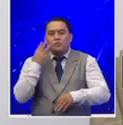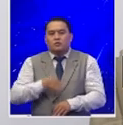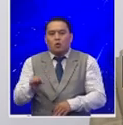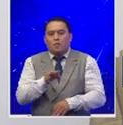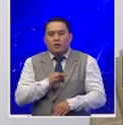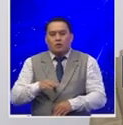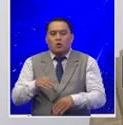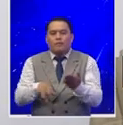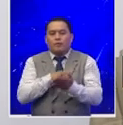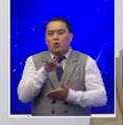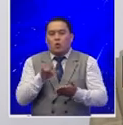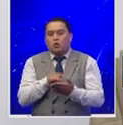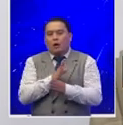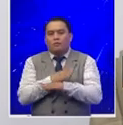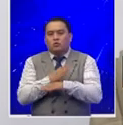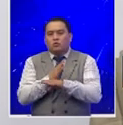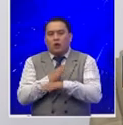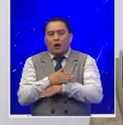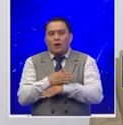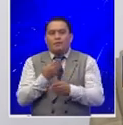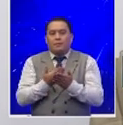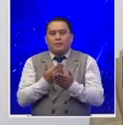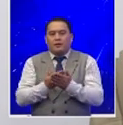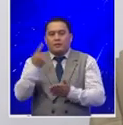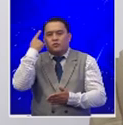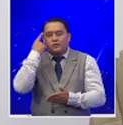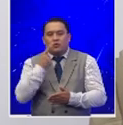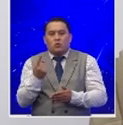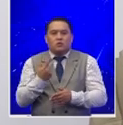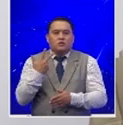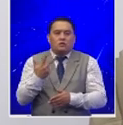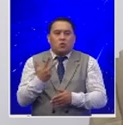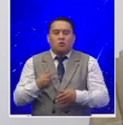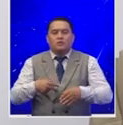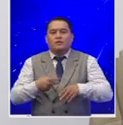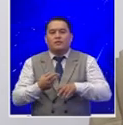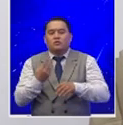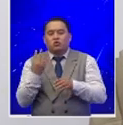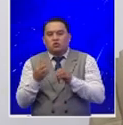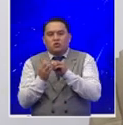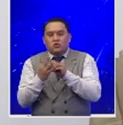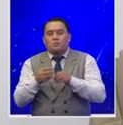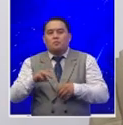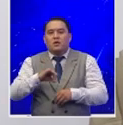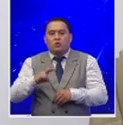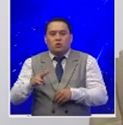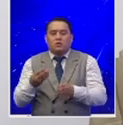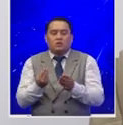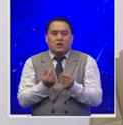города Капчагай по подозрению в совершении хищения бюджетных денежных средств путем подписания